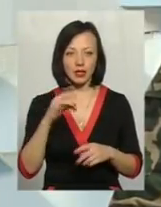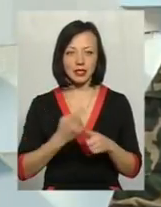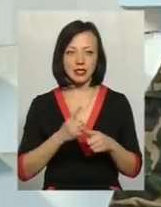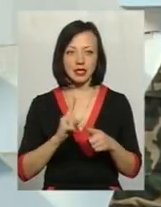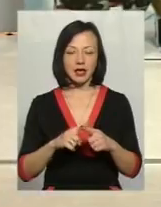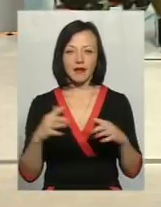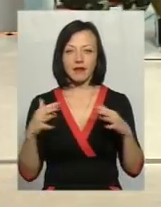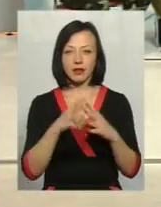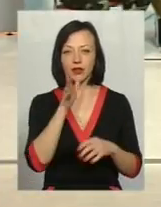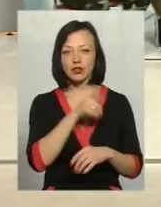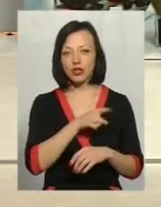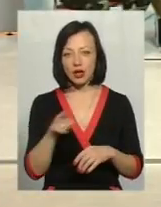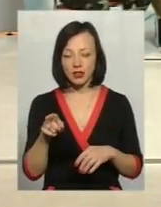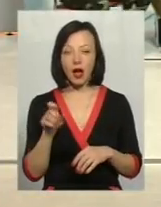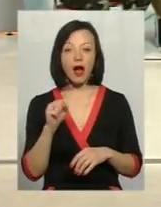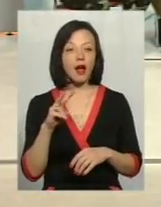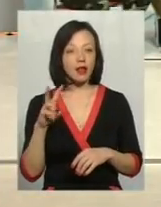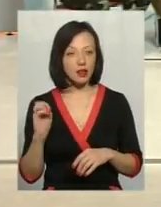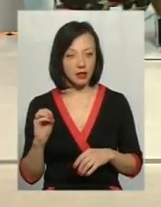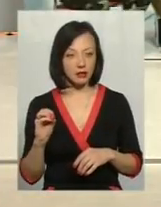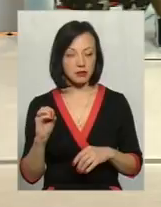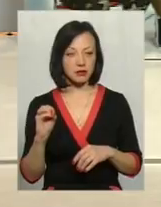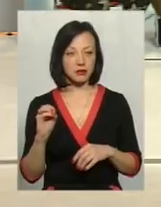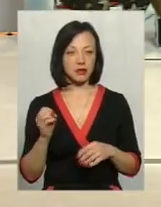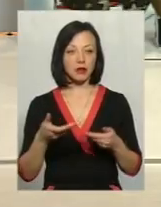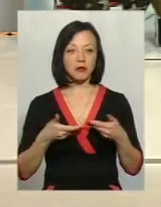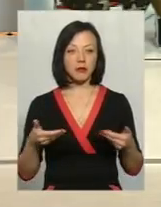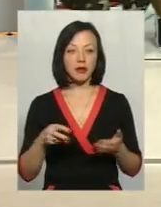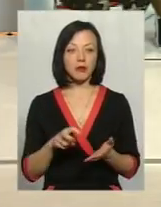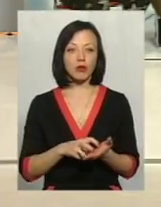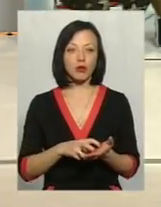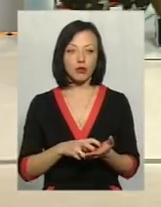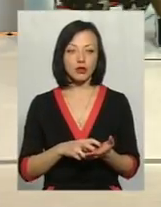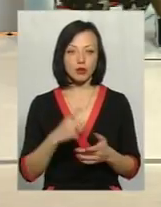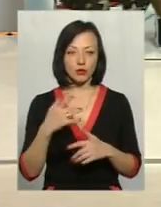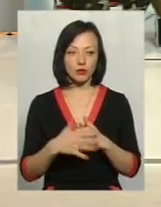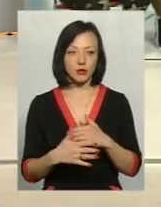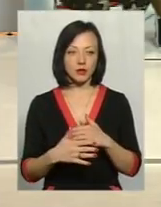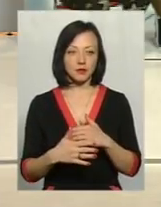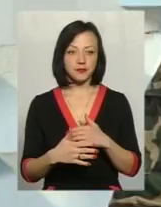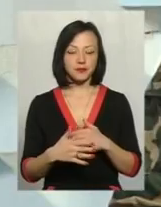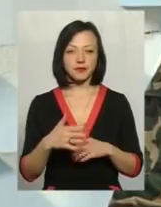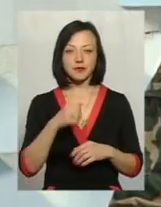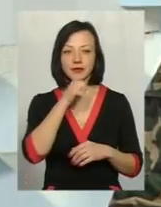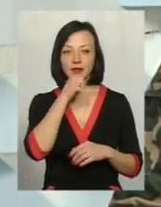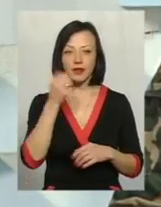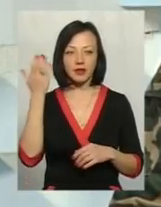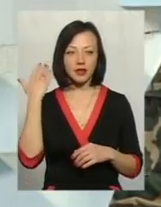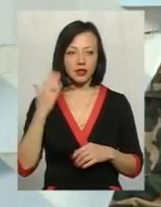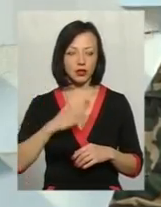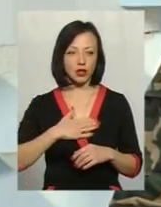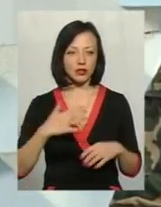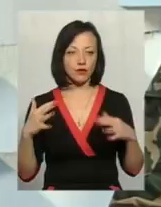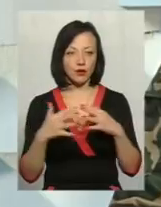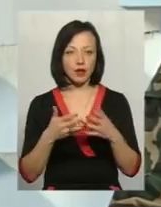цієї війни. Час розкажу. Але ми боїмося, ви розумієте, що діди наші воювали,